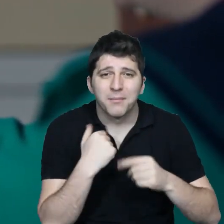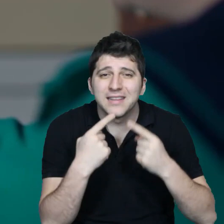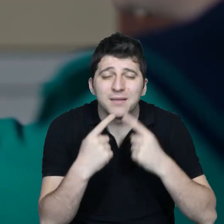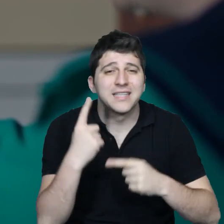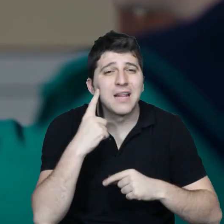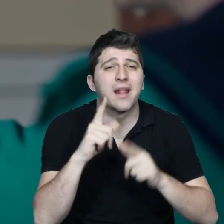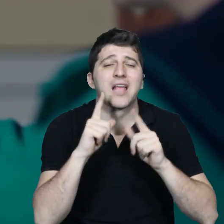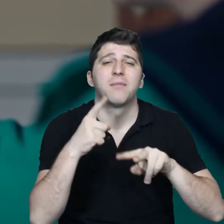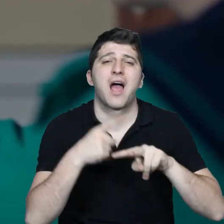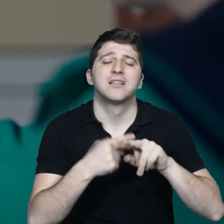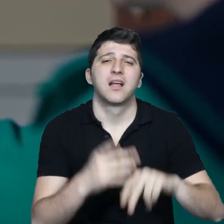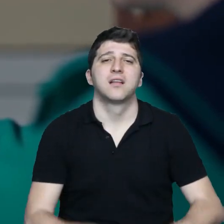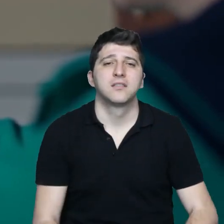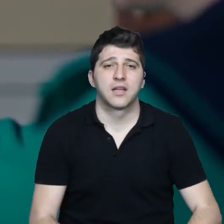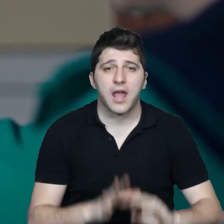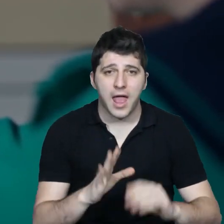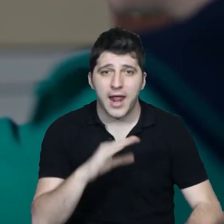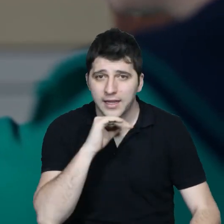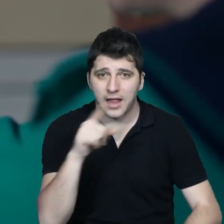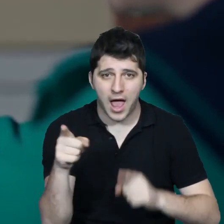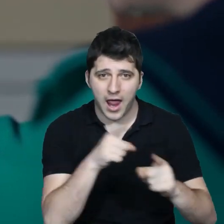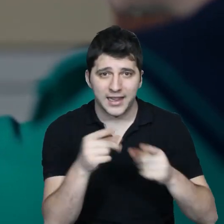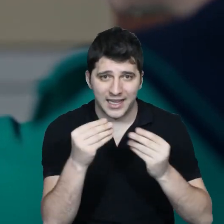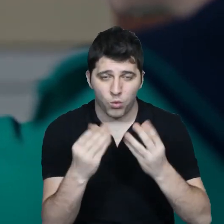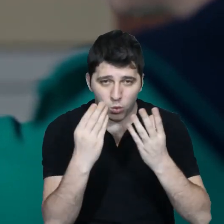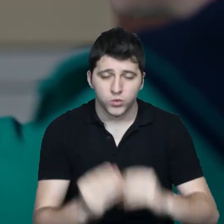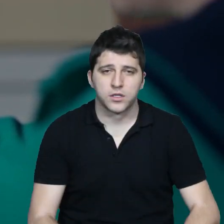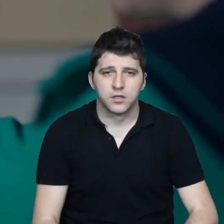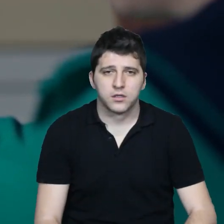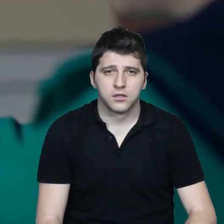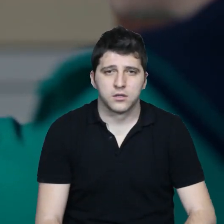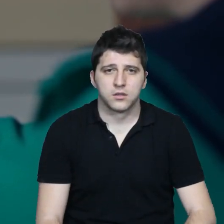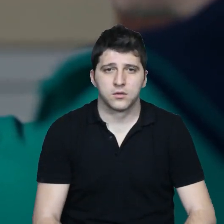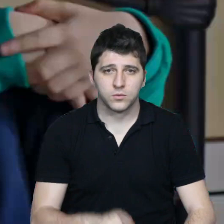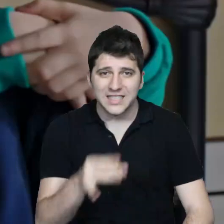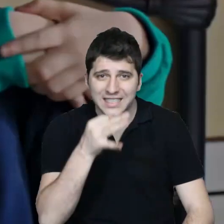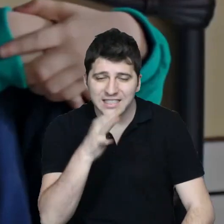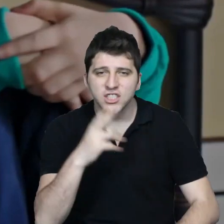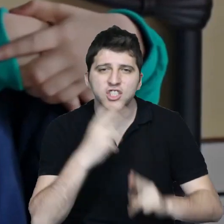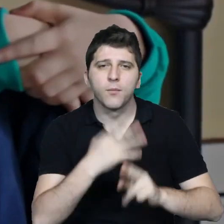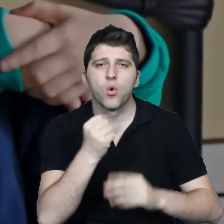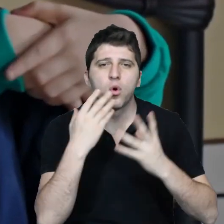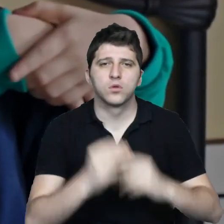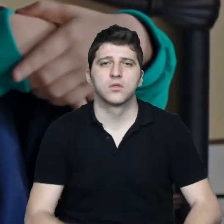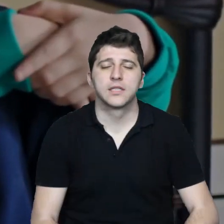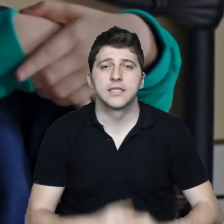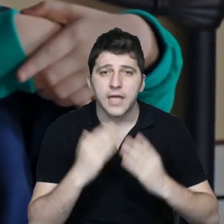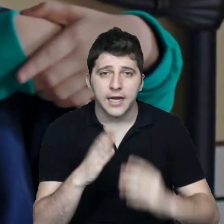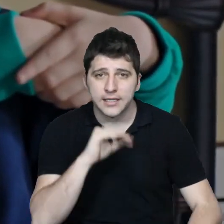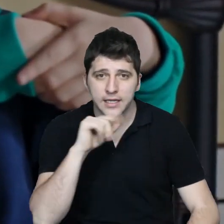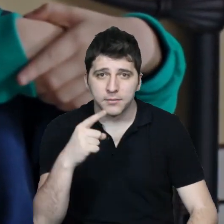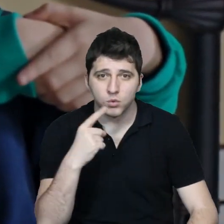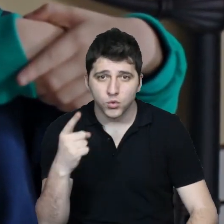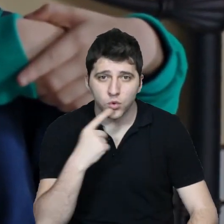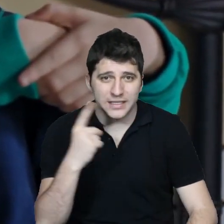dediklerimi dinlemelisin Arda. Eğer dedenle aranı iyi tutarsan bu izni çok çabuk alabilirsin. Yani dedemin